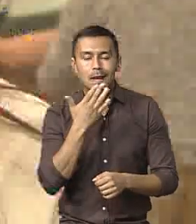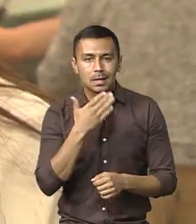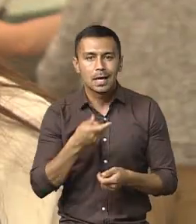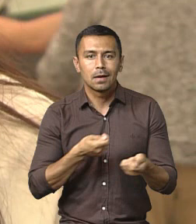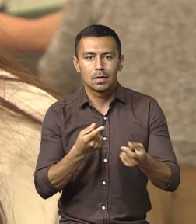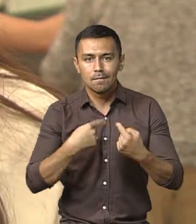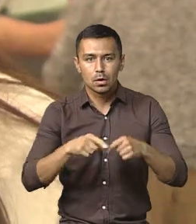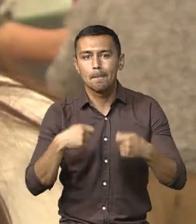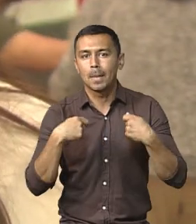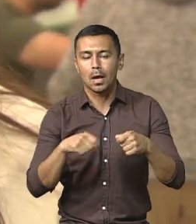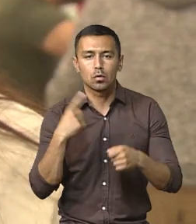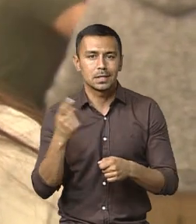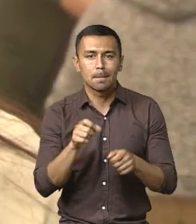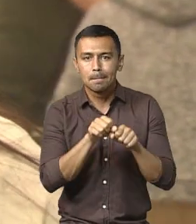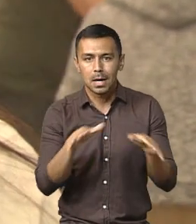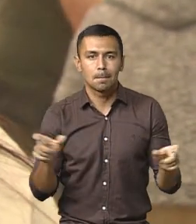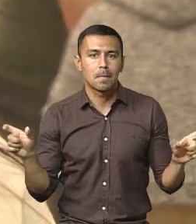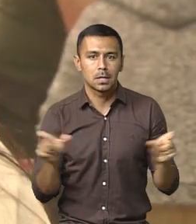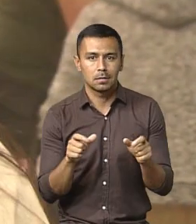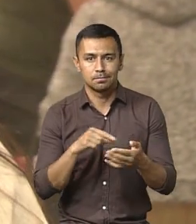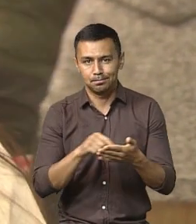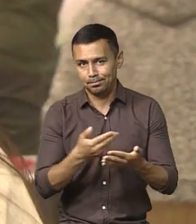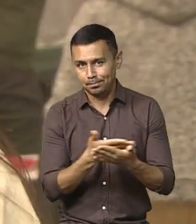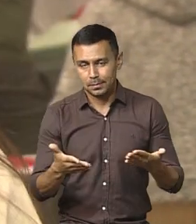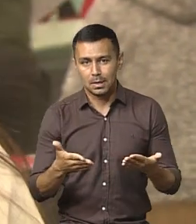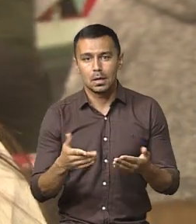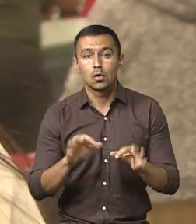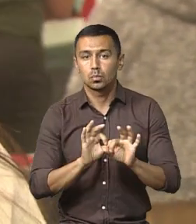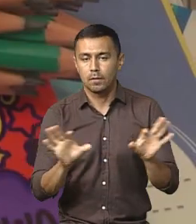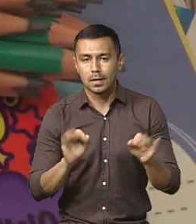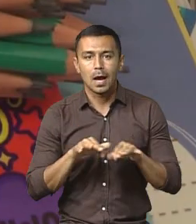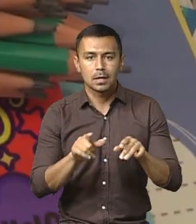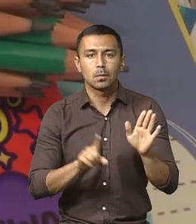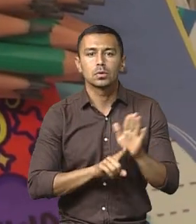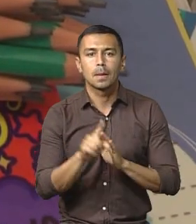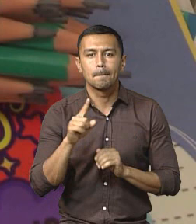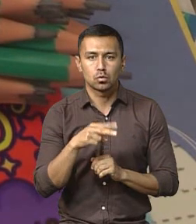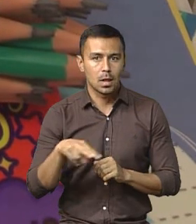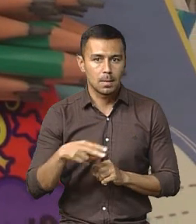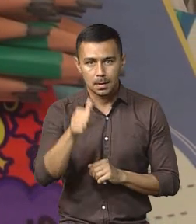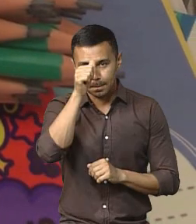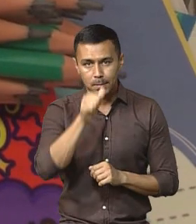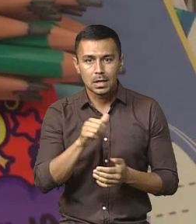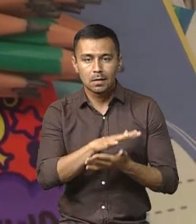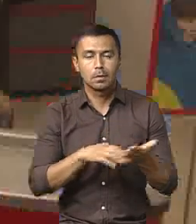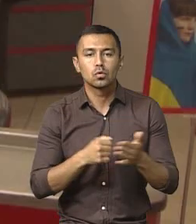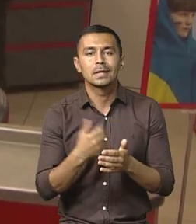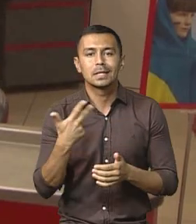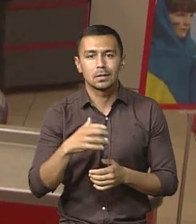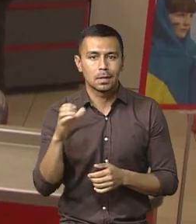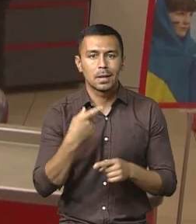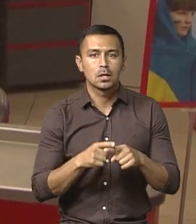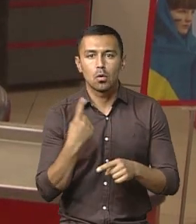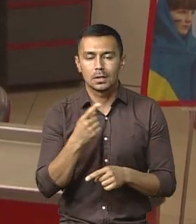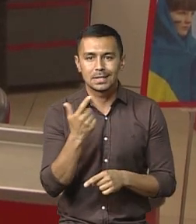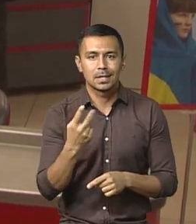керівниця відділу маркетингу однієї з мереж магазинів канцтоварів Альона Гнап розповідає, акція стартувала 1 липня, триватиме до 30 серпня, і це